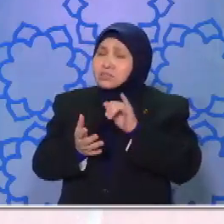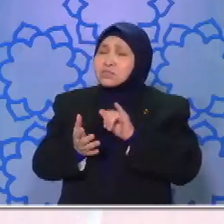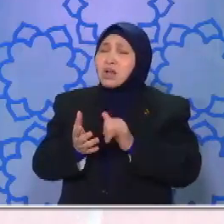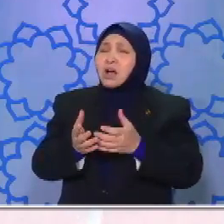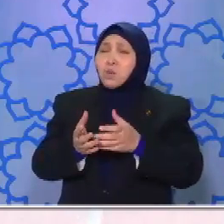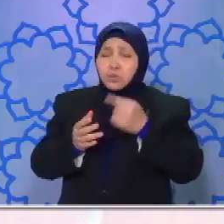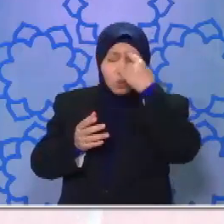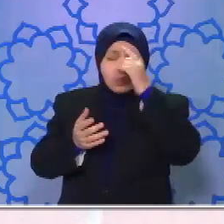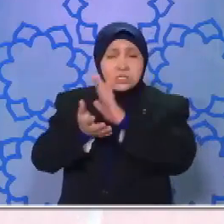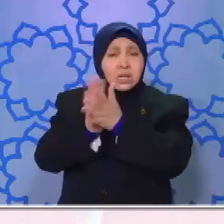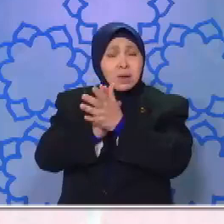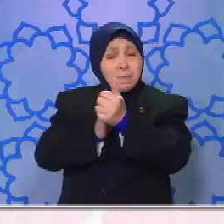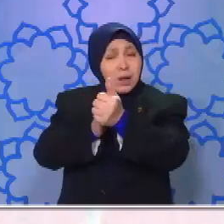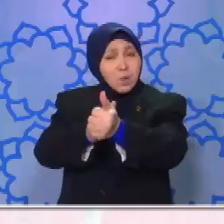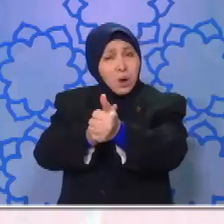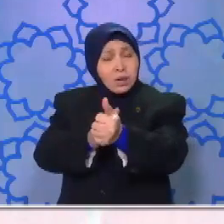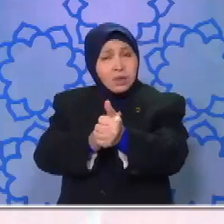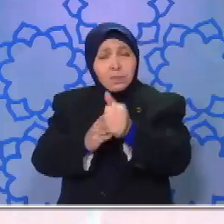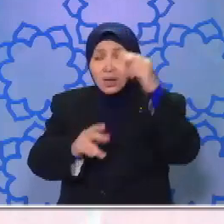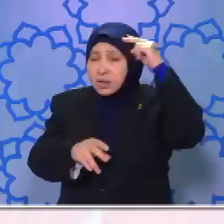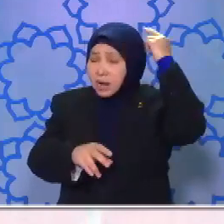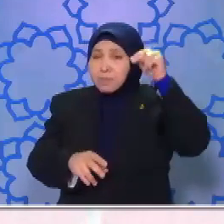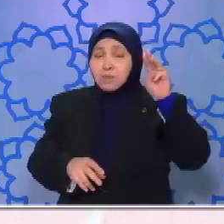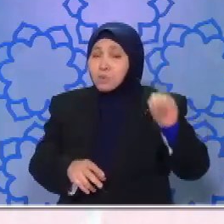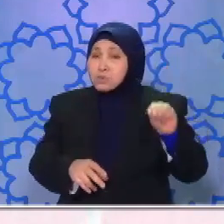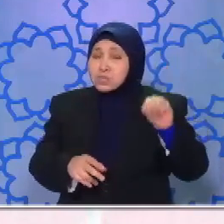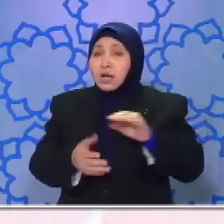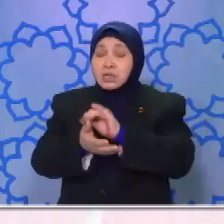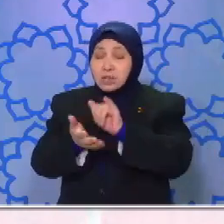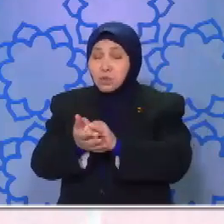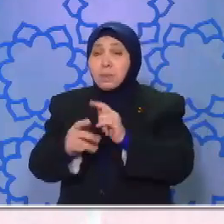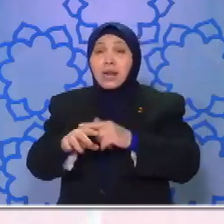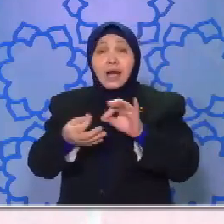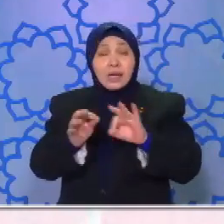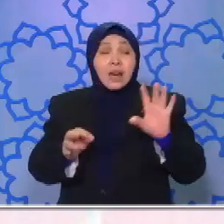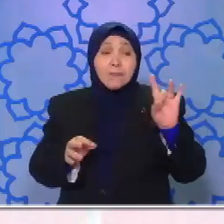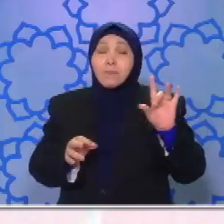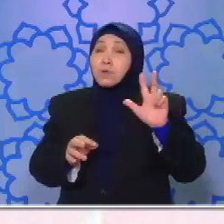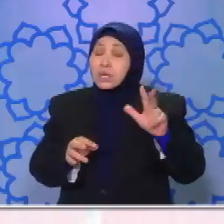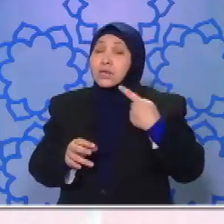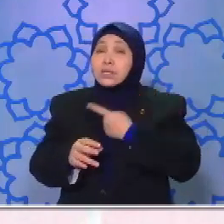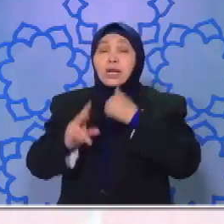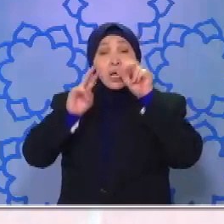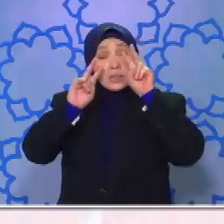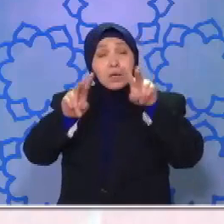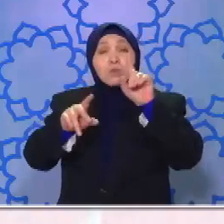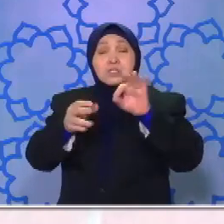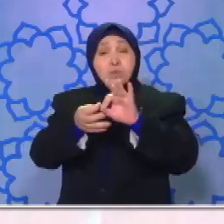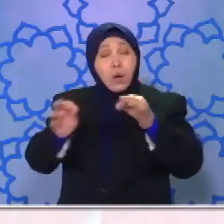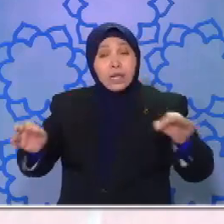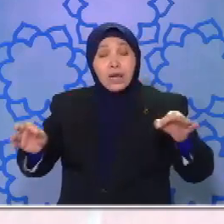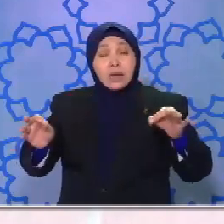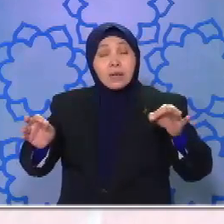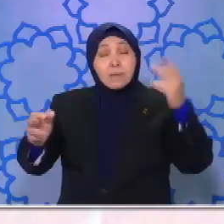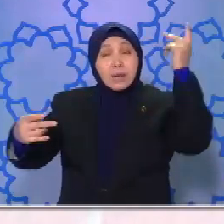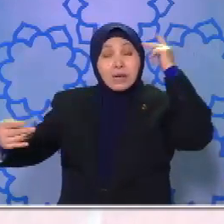untuk panduan Nabi Musa sebelum mereka berpisah. Kemudian pada ayat 83 kita akan melihat satu ayat pengenalan